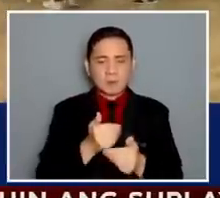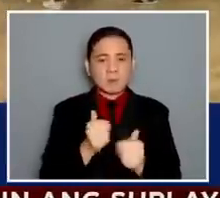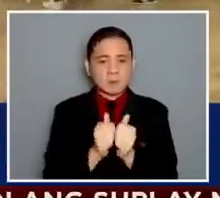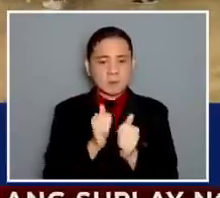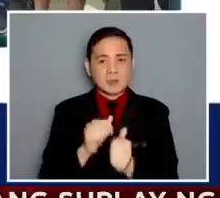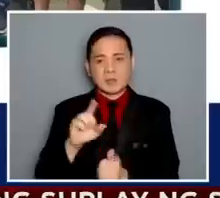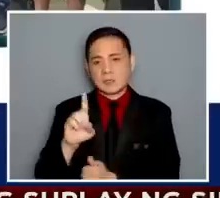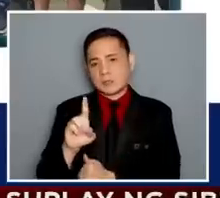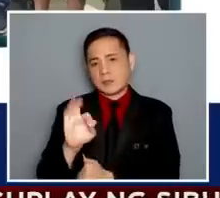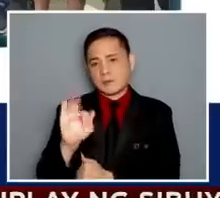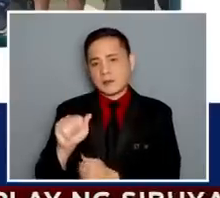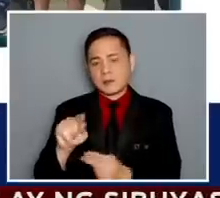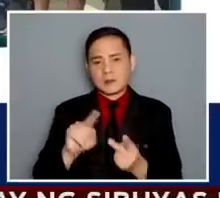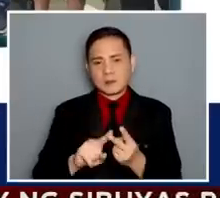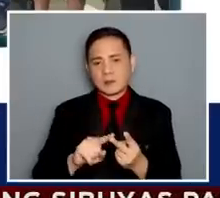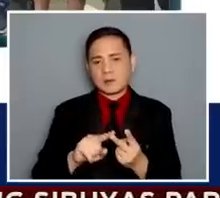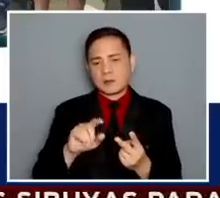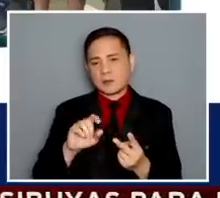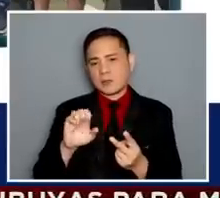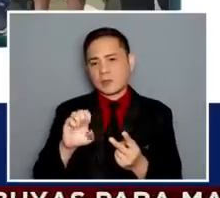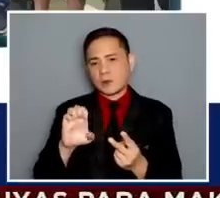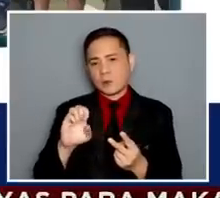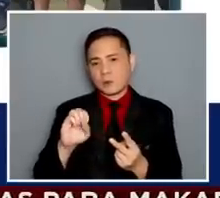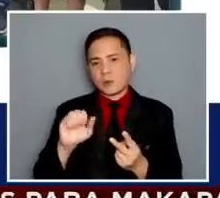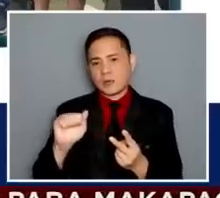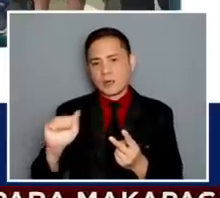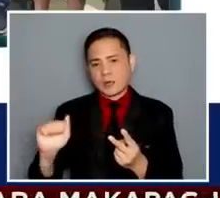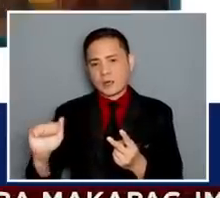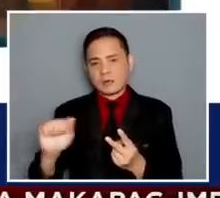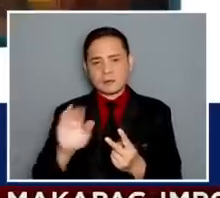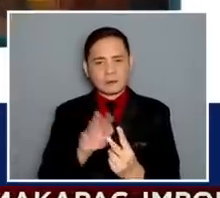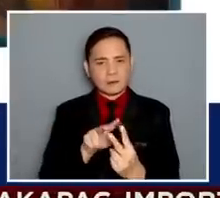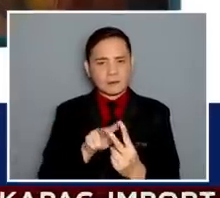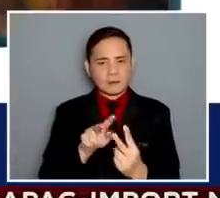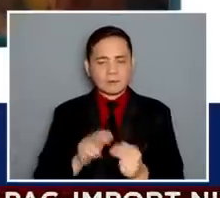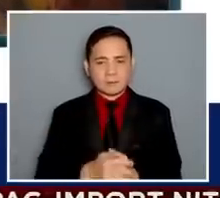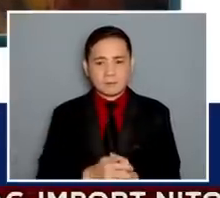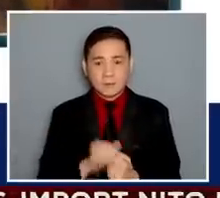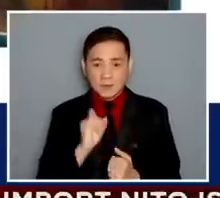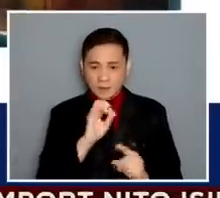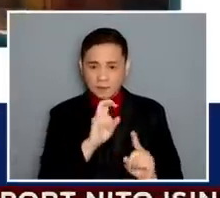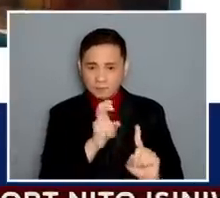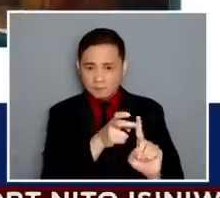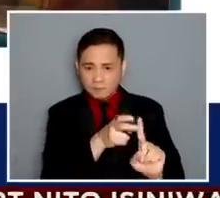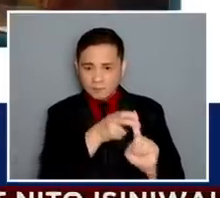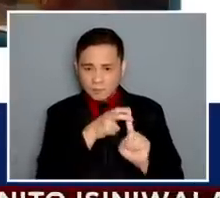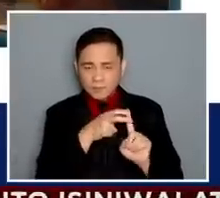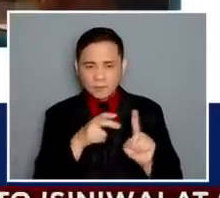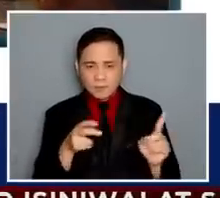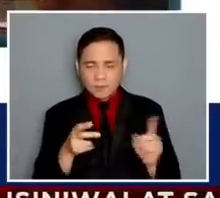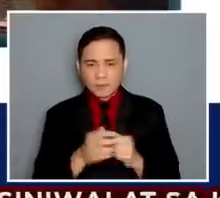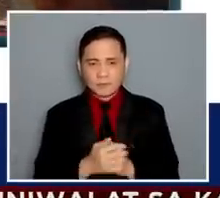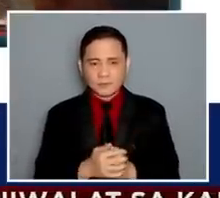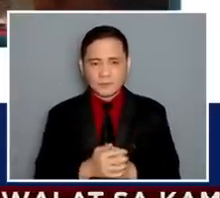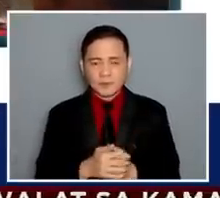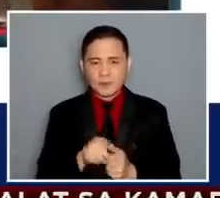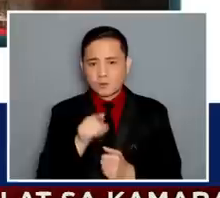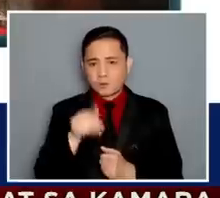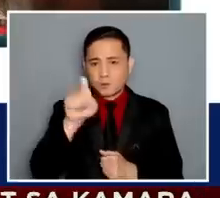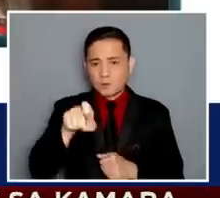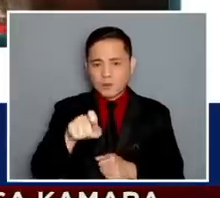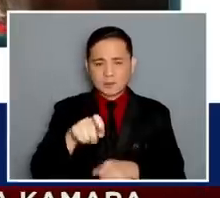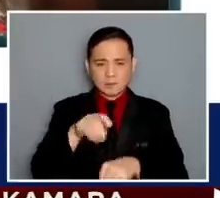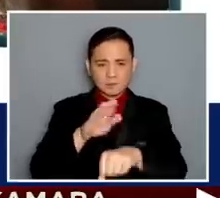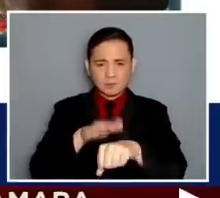POAA. For those who were recruited legally to work illegally, to be beware